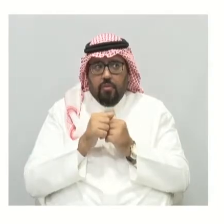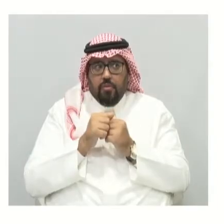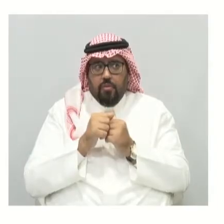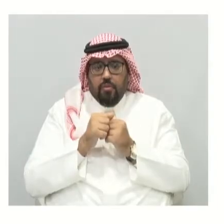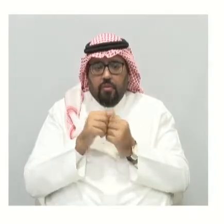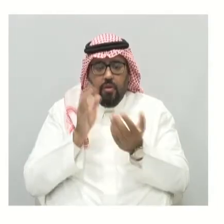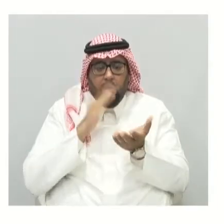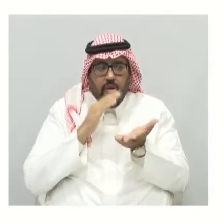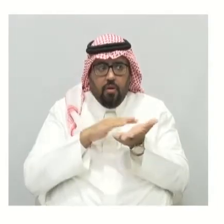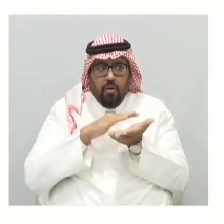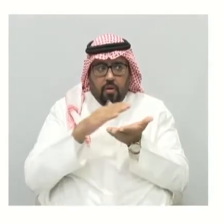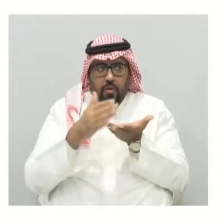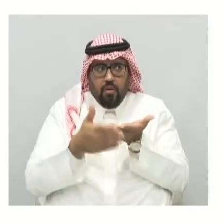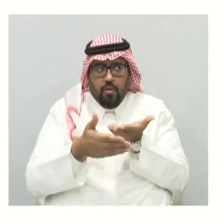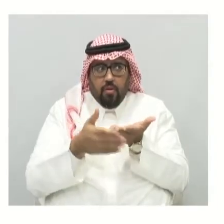الورقه